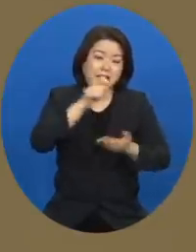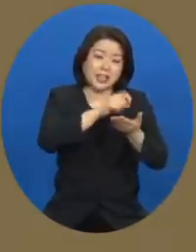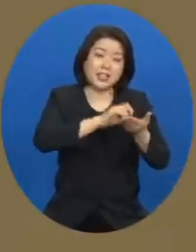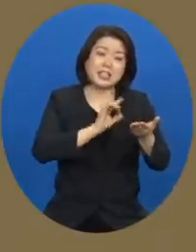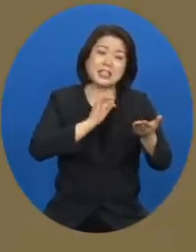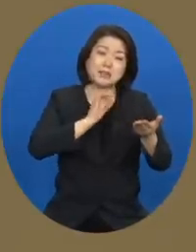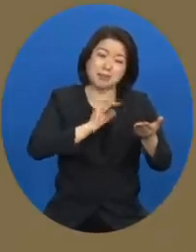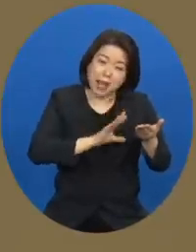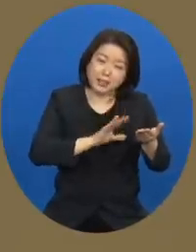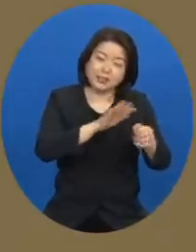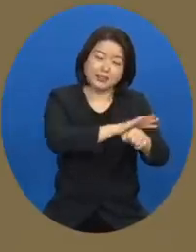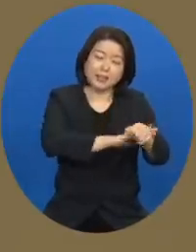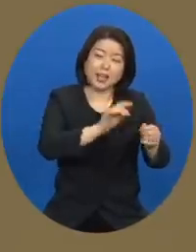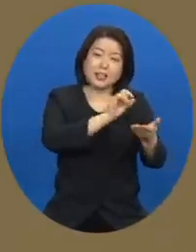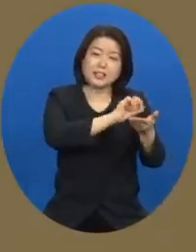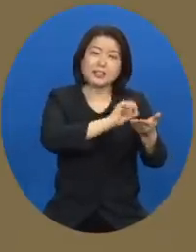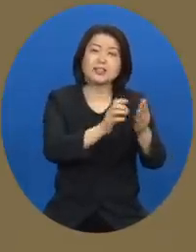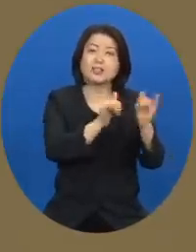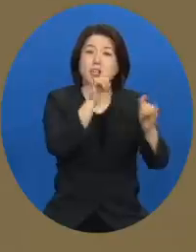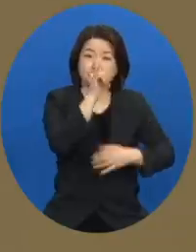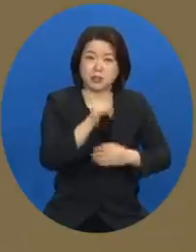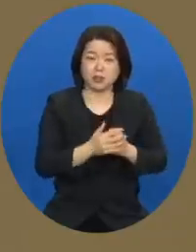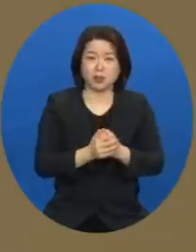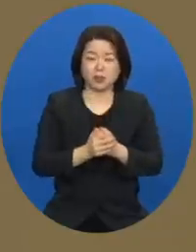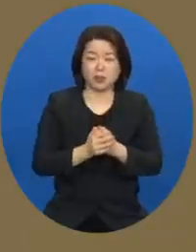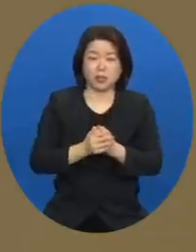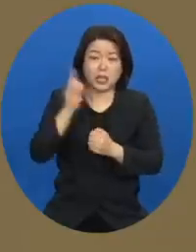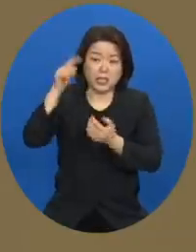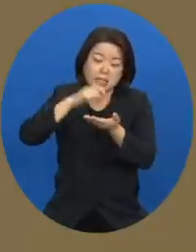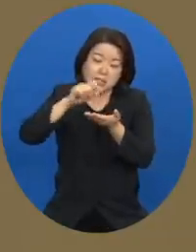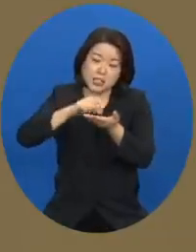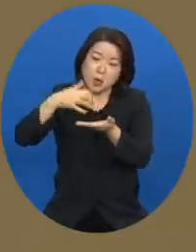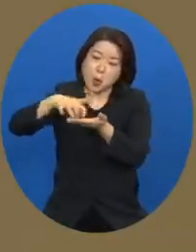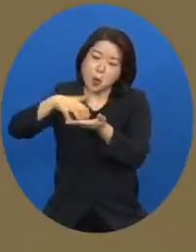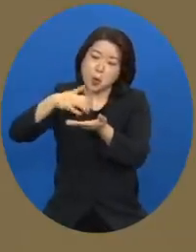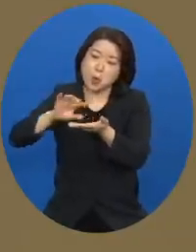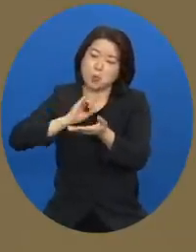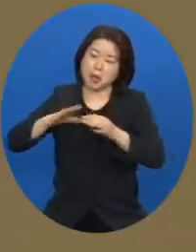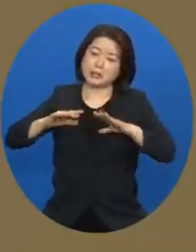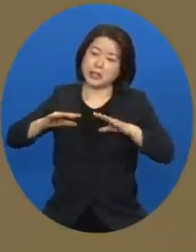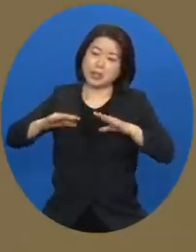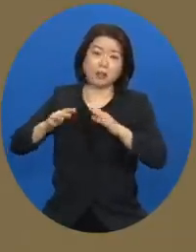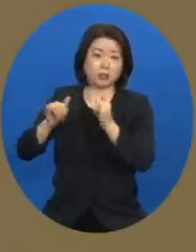쓰는 사람도 있습니다. 일기 쓰는 횟수를 자랑하는 사람도 있습니다.